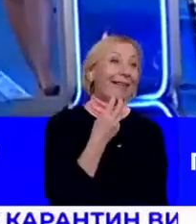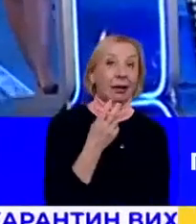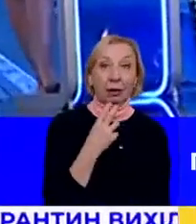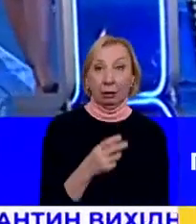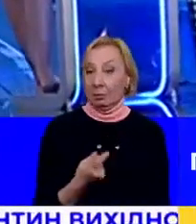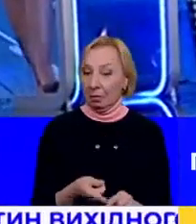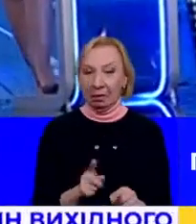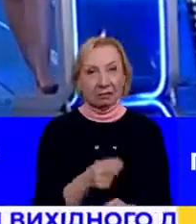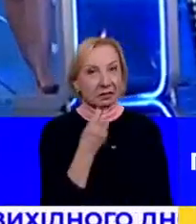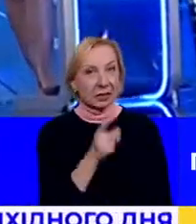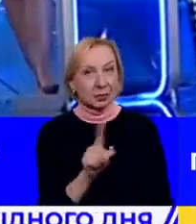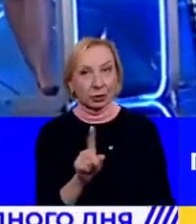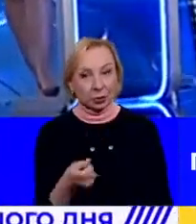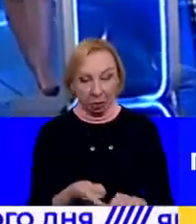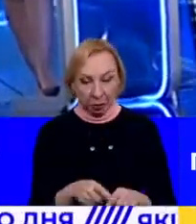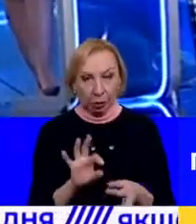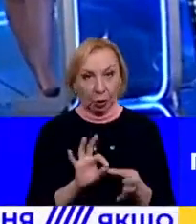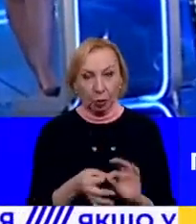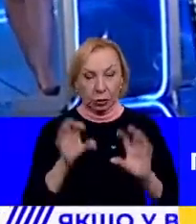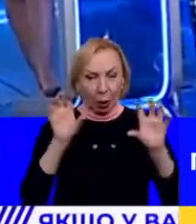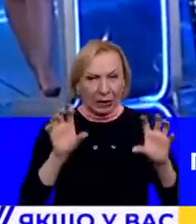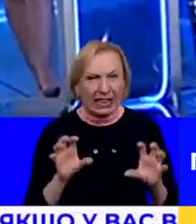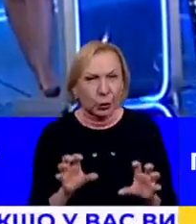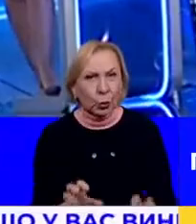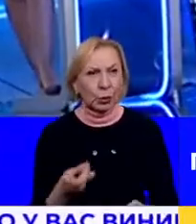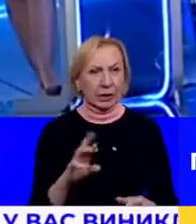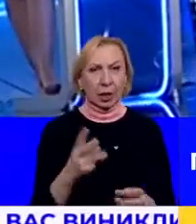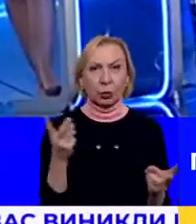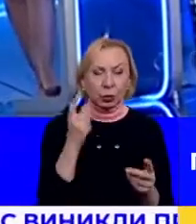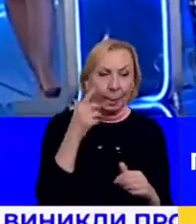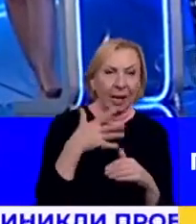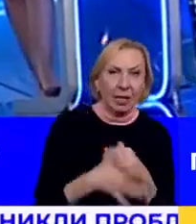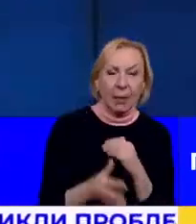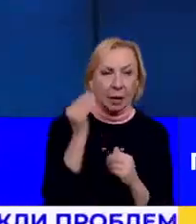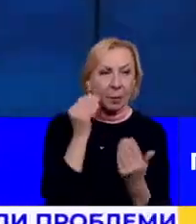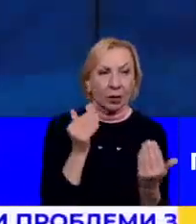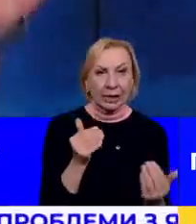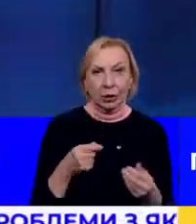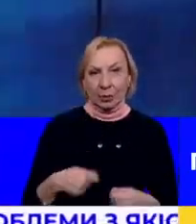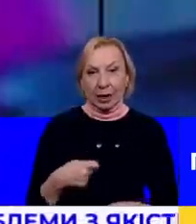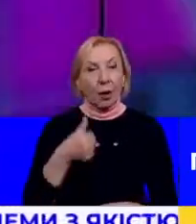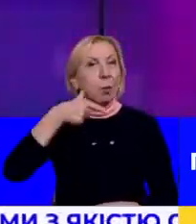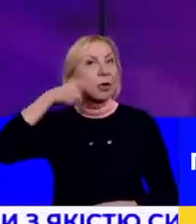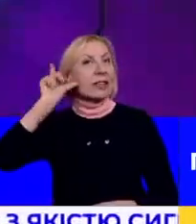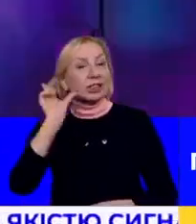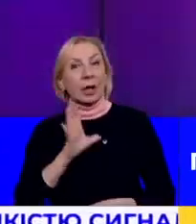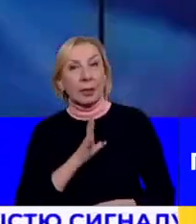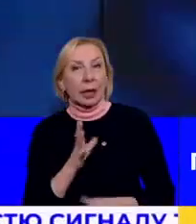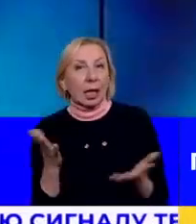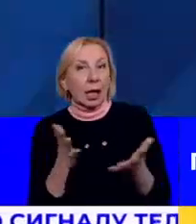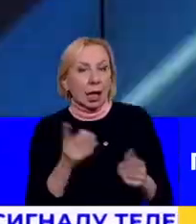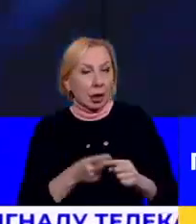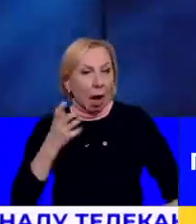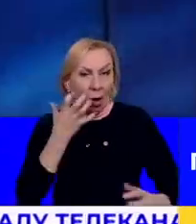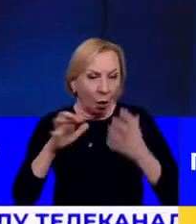это институция, это сложные слова, в них нужно разбираться, пояснять, понимать позицию президента. Она у него позавчера была какая-то